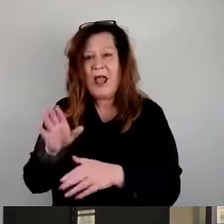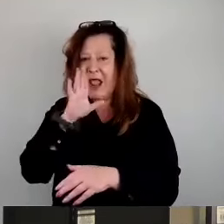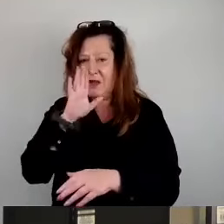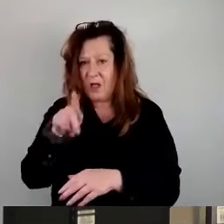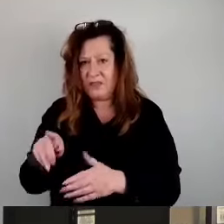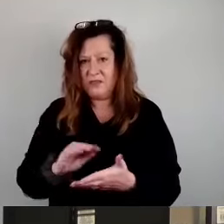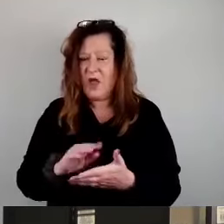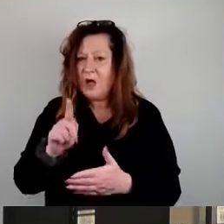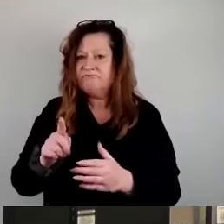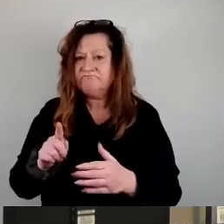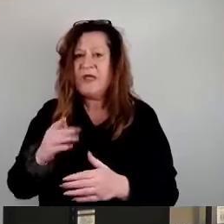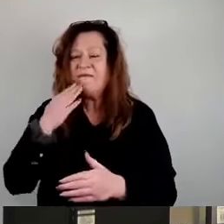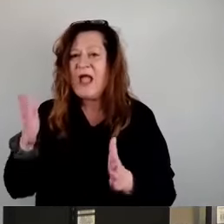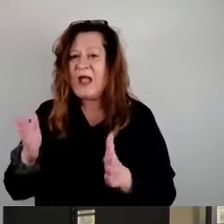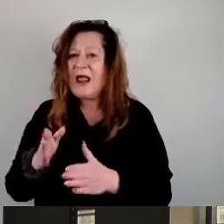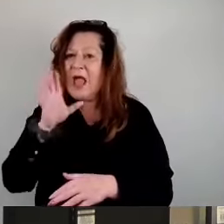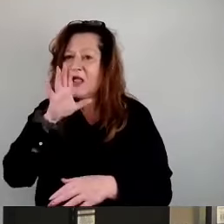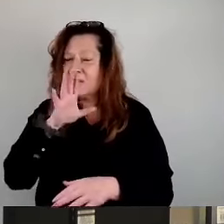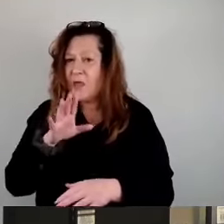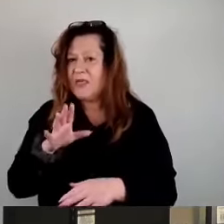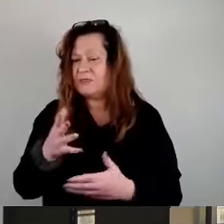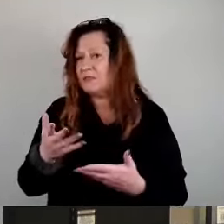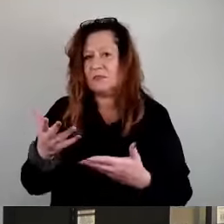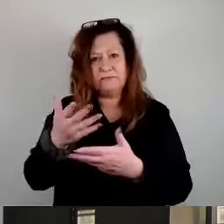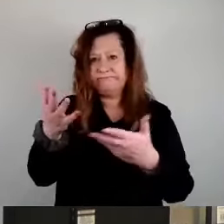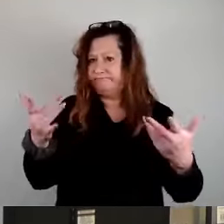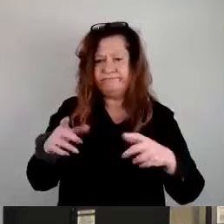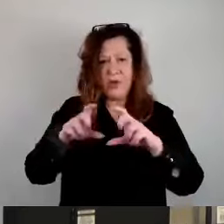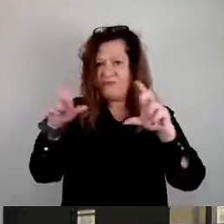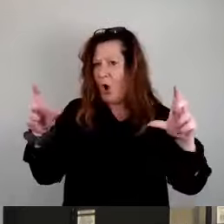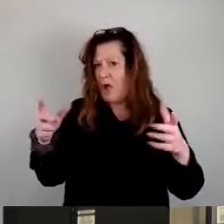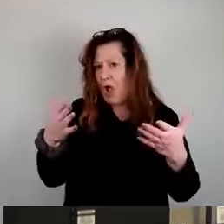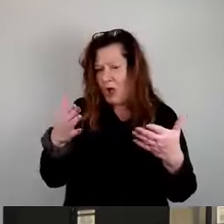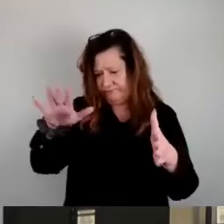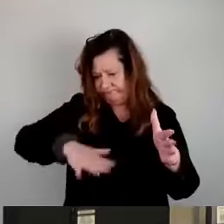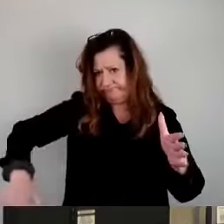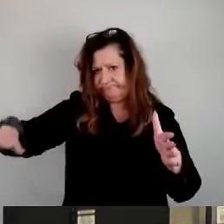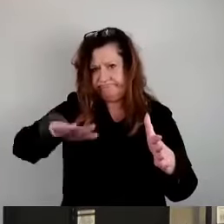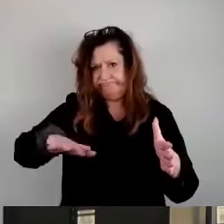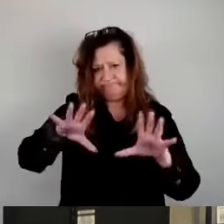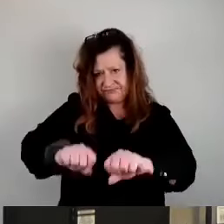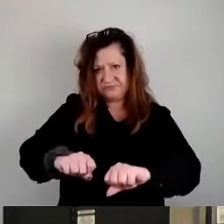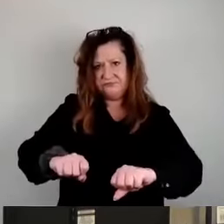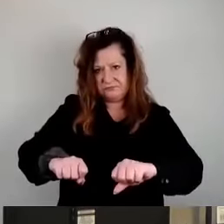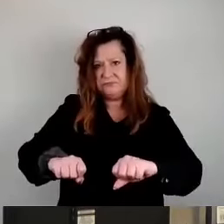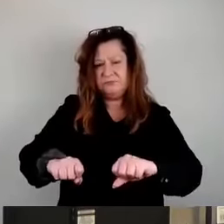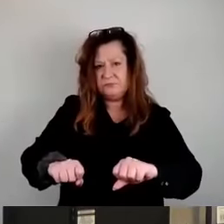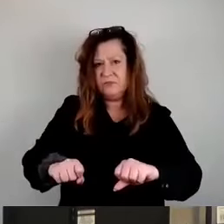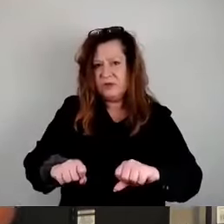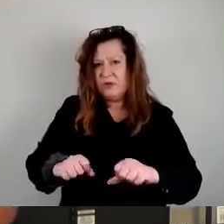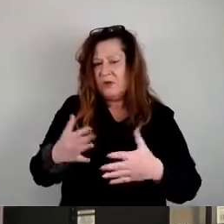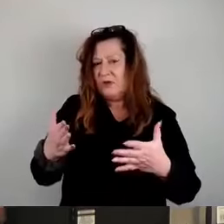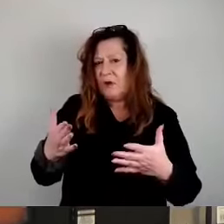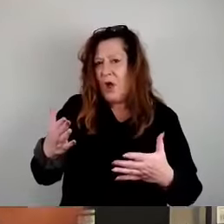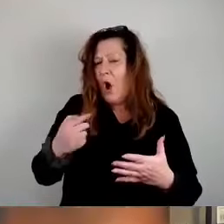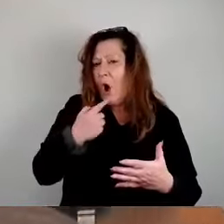so, wir haben eine Kleingartenanlage, die gehört irgendjemandem, irgendeiner Firma. So, und ist natürlich das ewige Damoklesschwert, ob